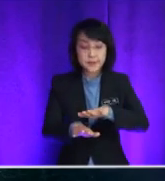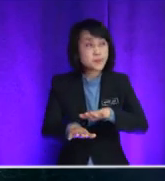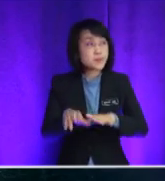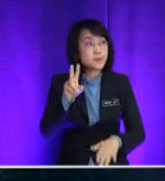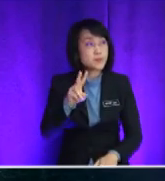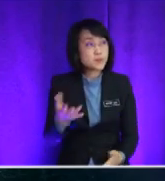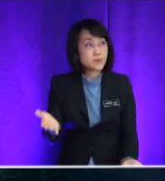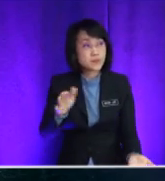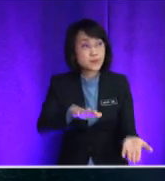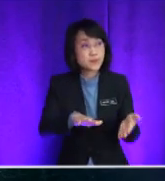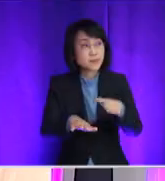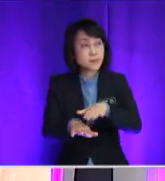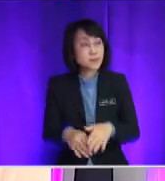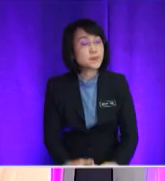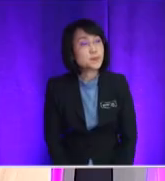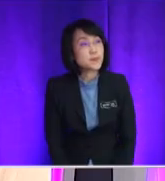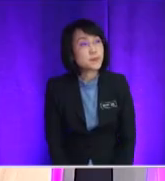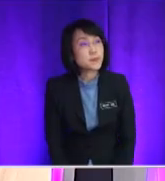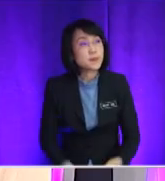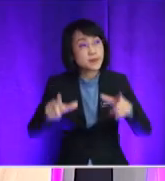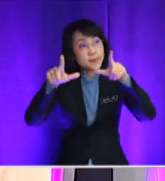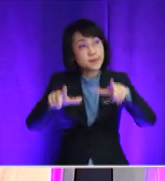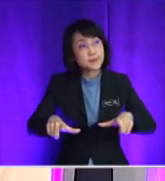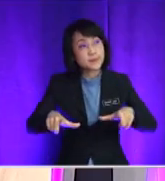begini kemudian minta